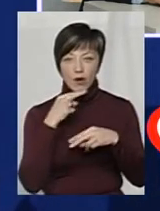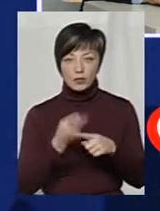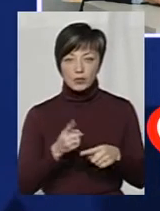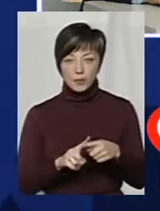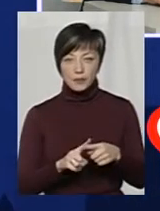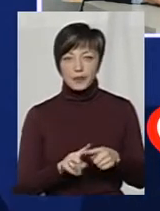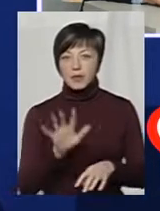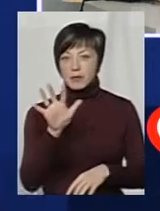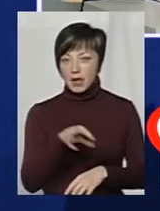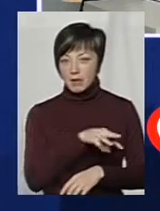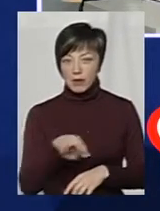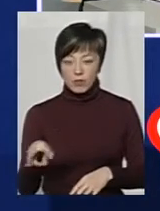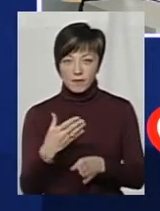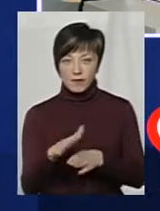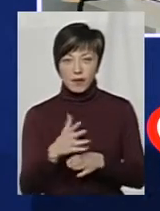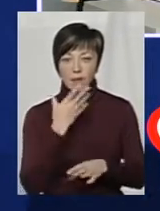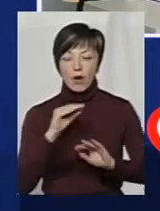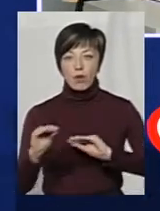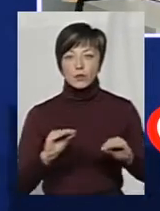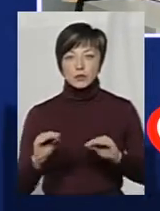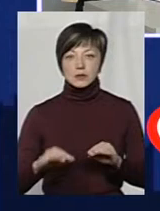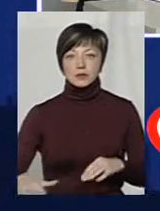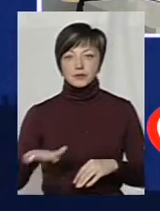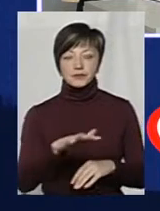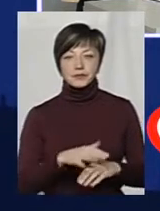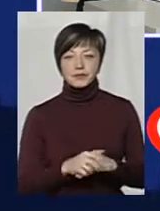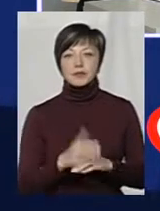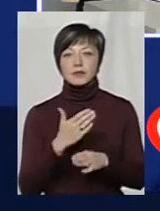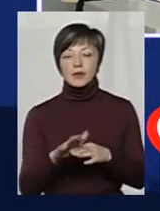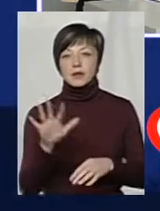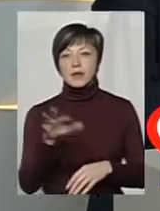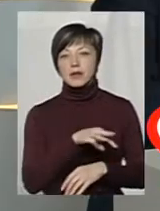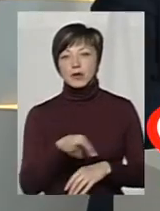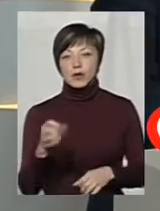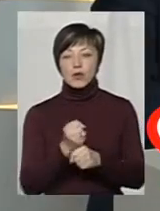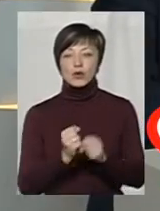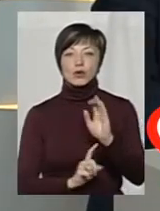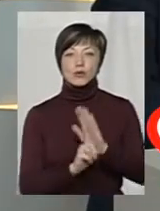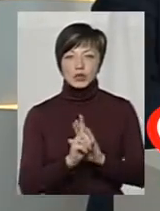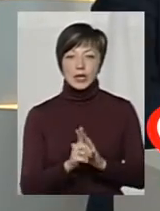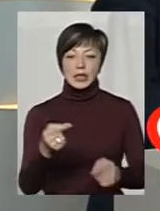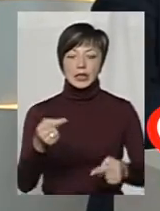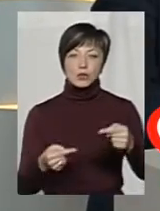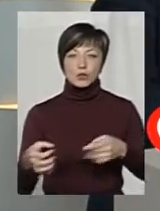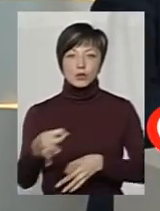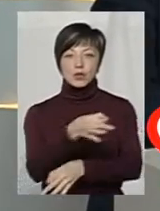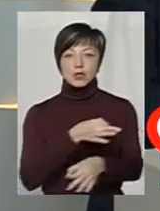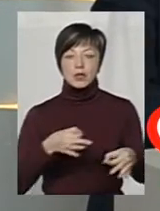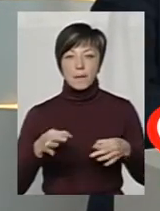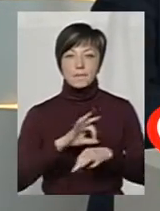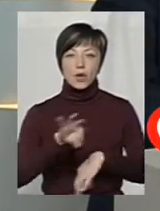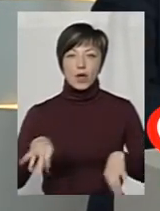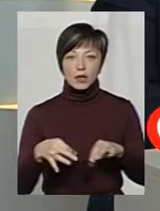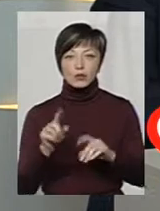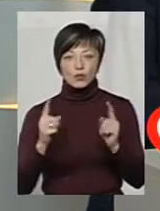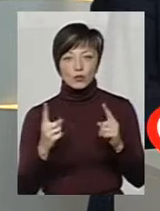цьому році 5 мільйонів виділили, так, на благоустрій так, території? Так, виділили 5 мільйонів, роботи розпочались, ну, йде дискусія там по проєкту,